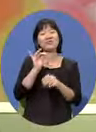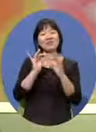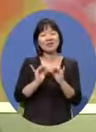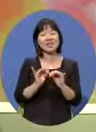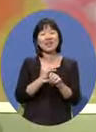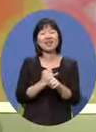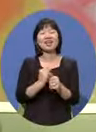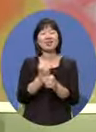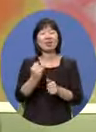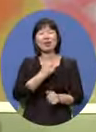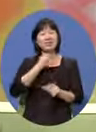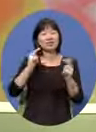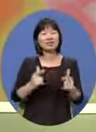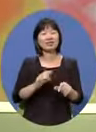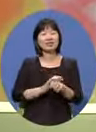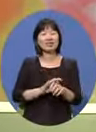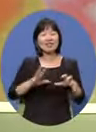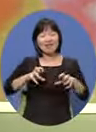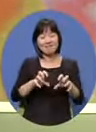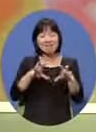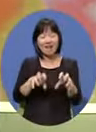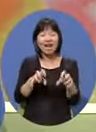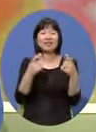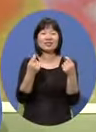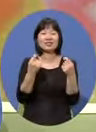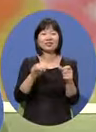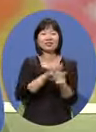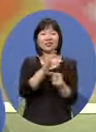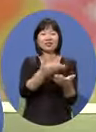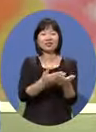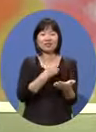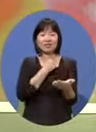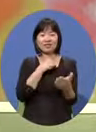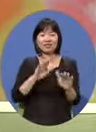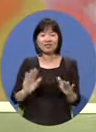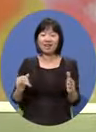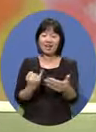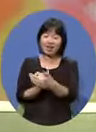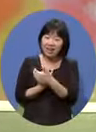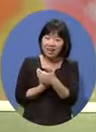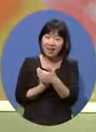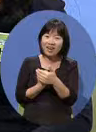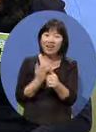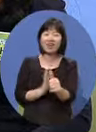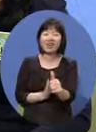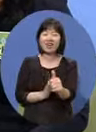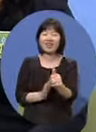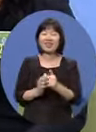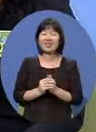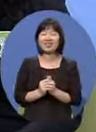원하지 않으세요. 막 진짜 막 주물러 터뜨릴 정도로 사랑해 주길 바라죠. 여기서 한번 좀 안아주시죠.